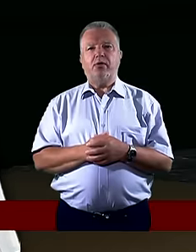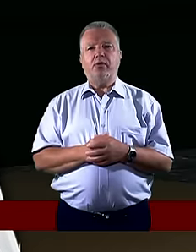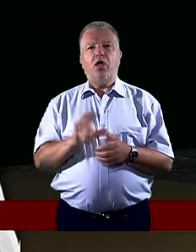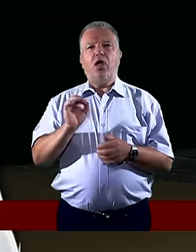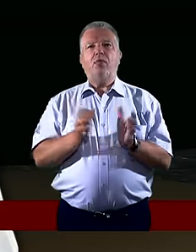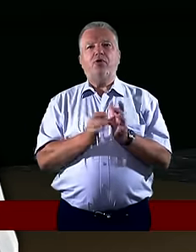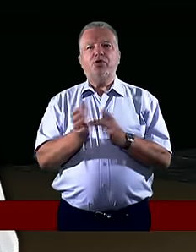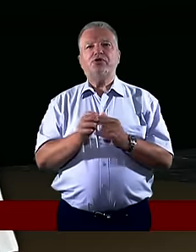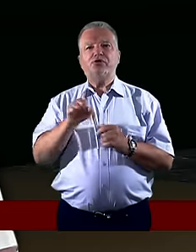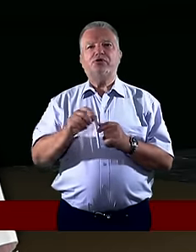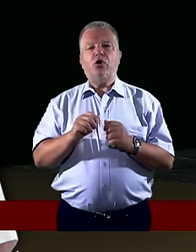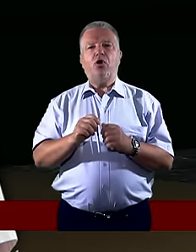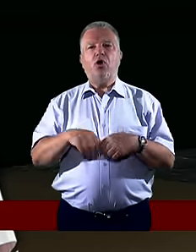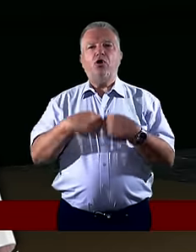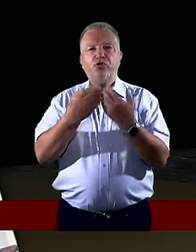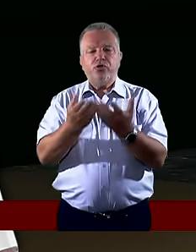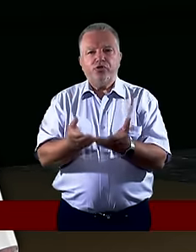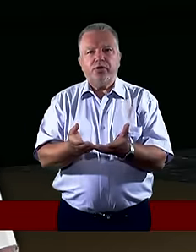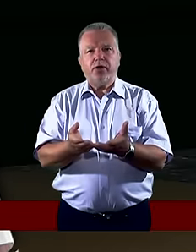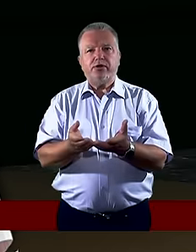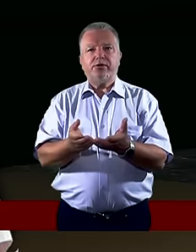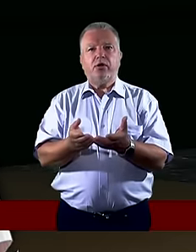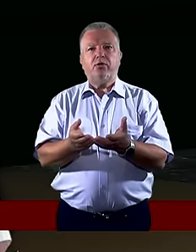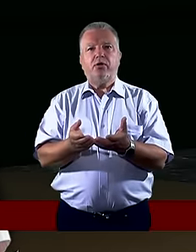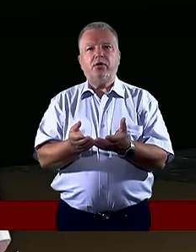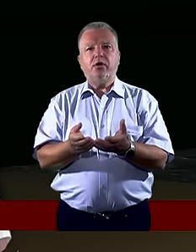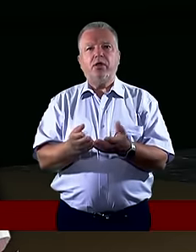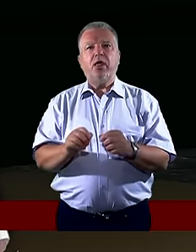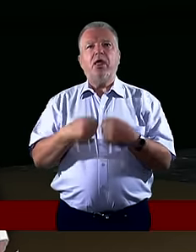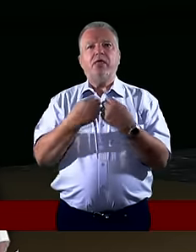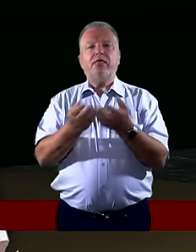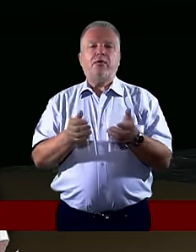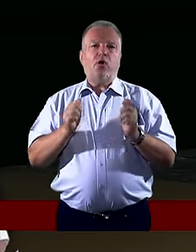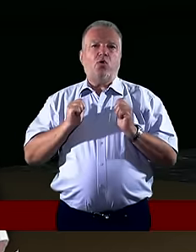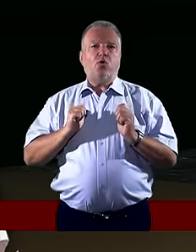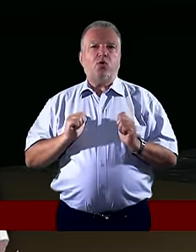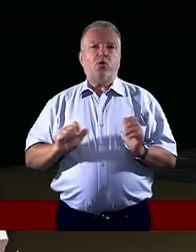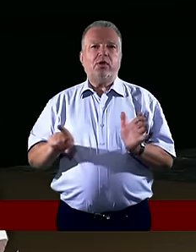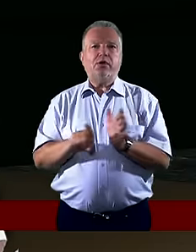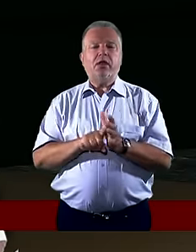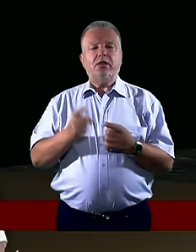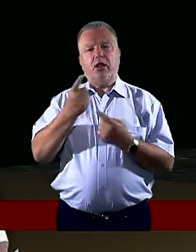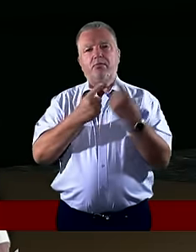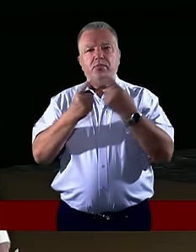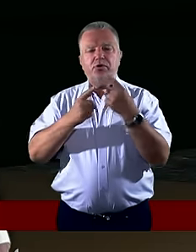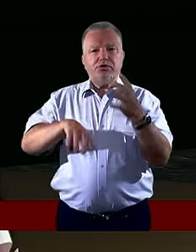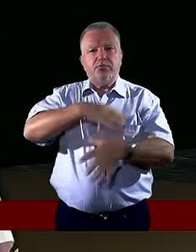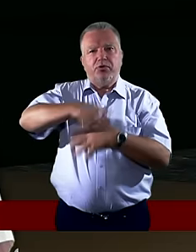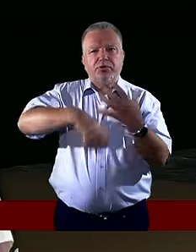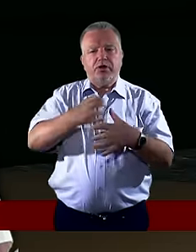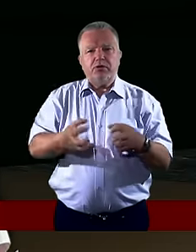czego potrzebowały. Bo Jezus im to dostarczał, dawał ukojenie dla ich skołatanych